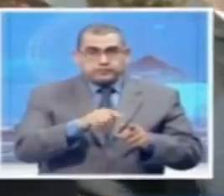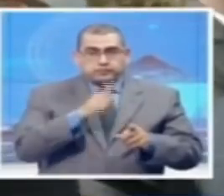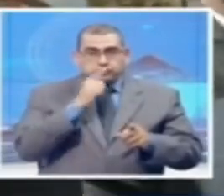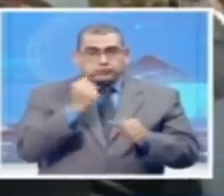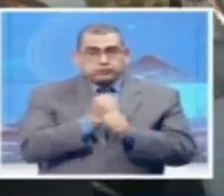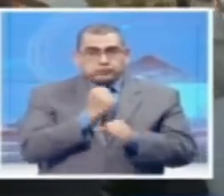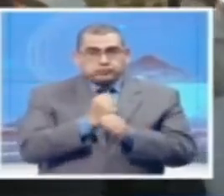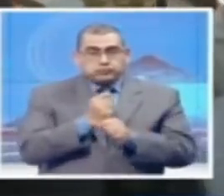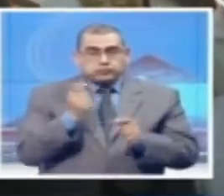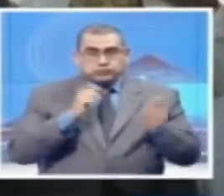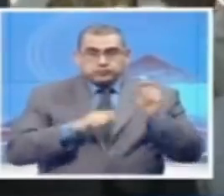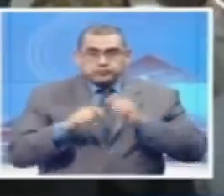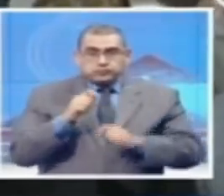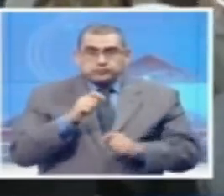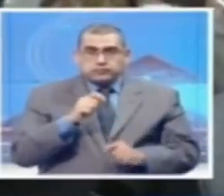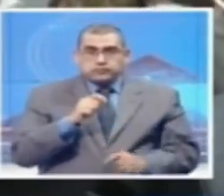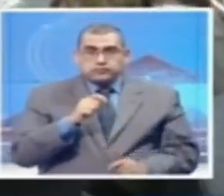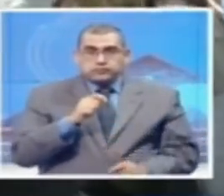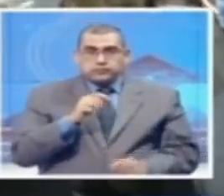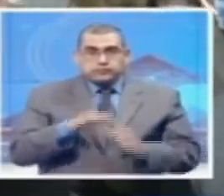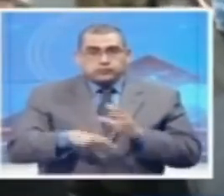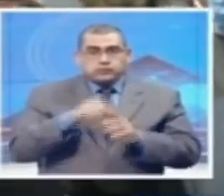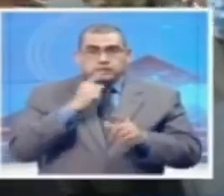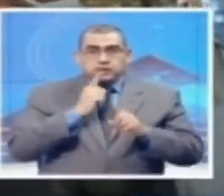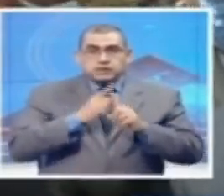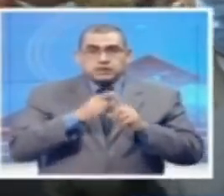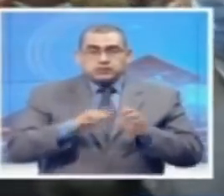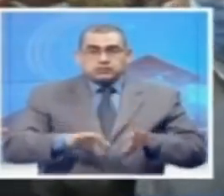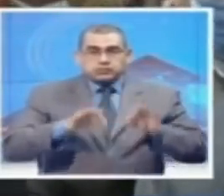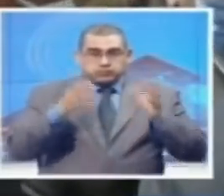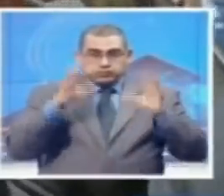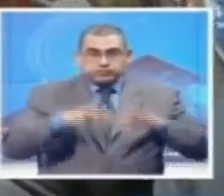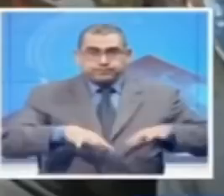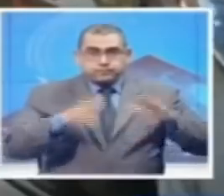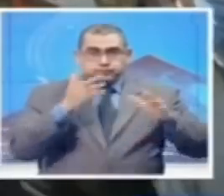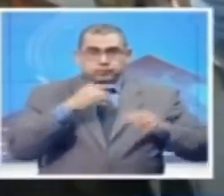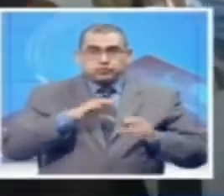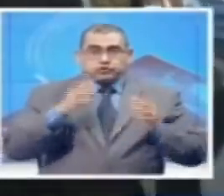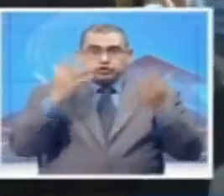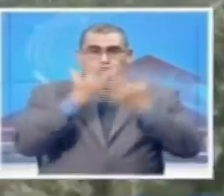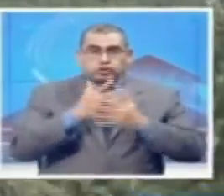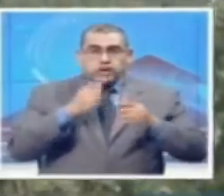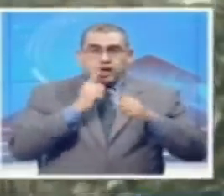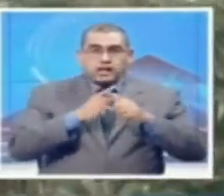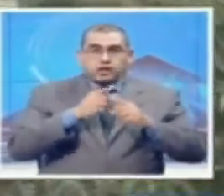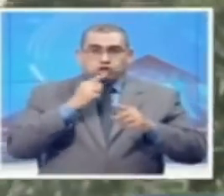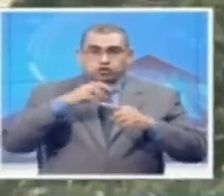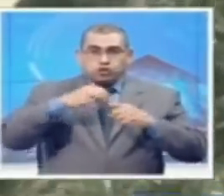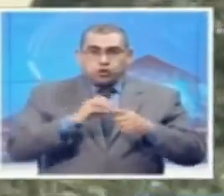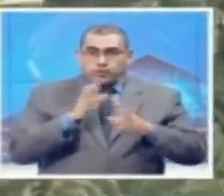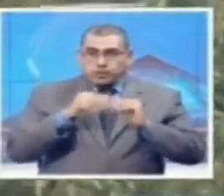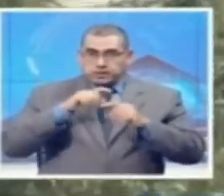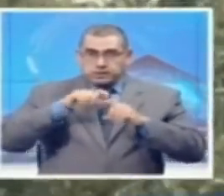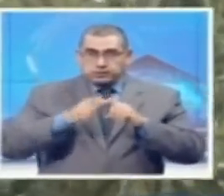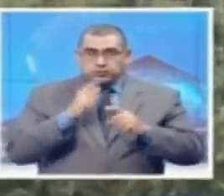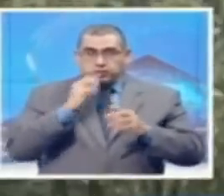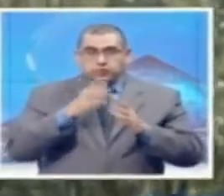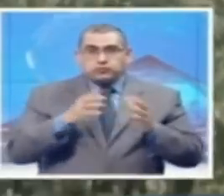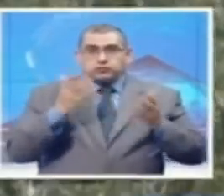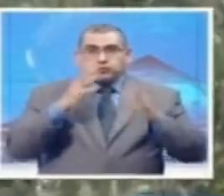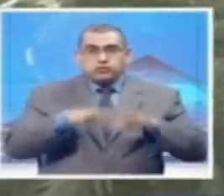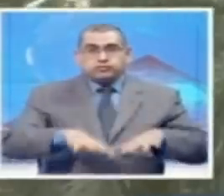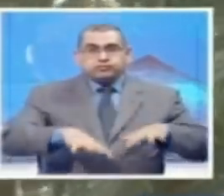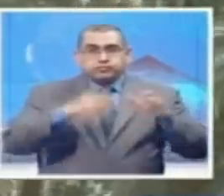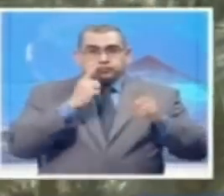طبعا بيطلع خامات حديد لصالح شركة حديد والصلب. الترويج لمنطقة الواحات ذات